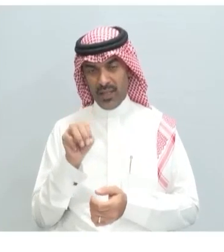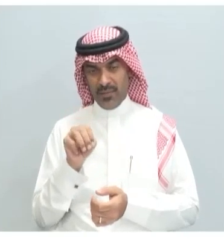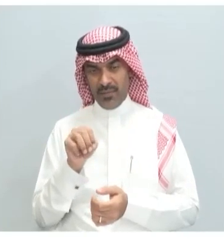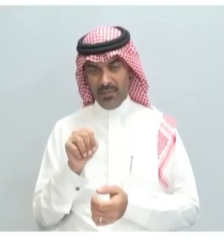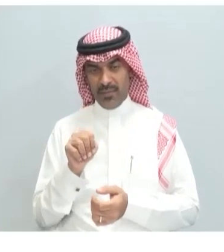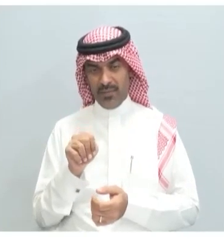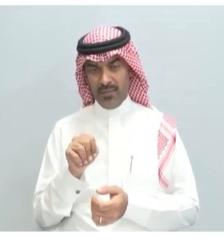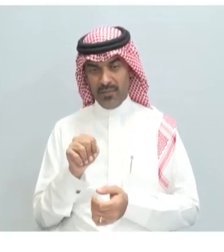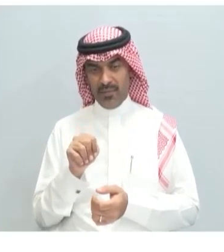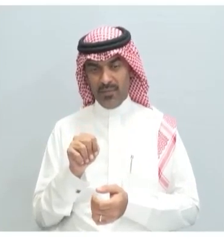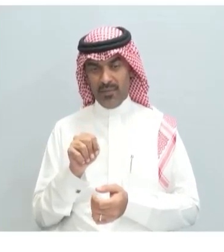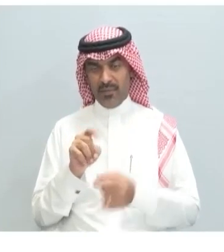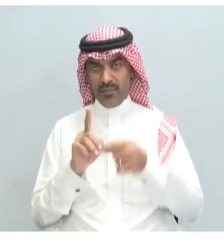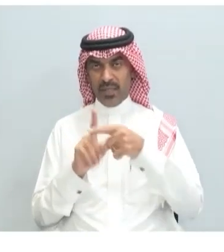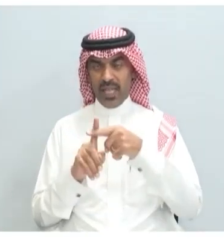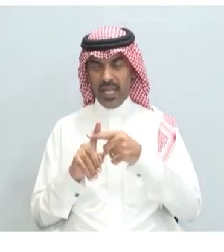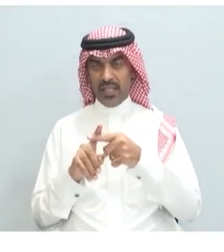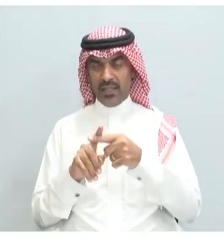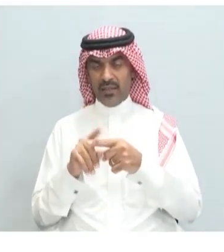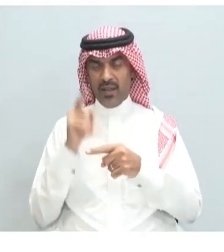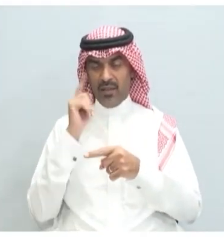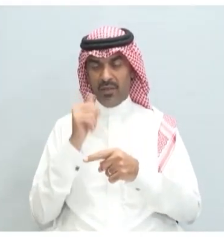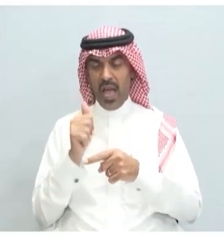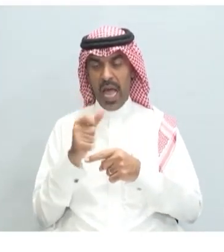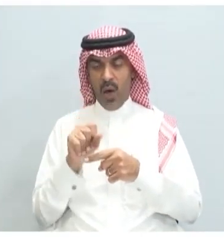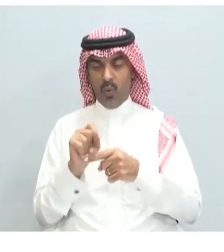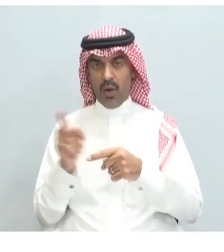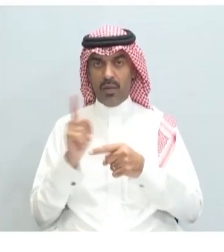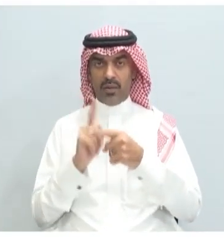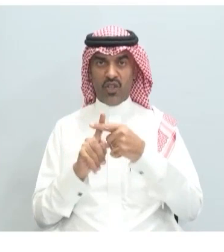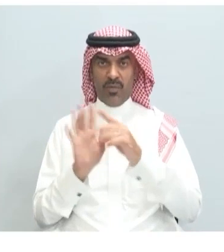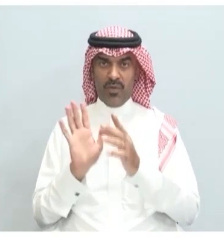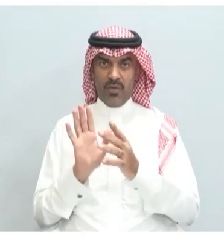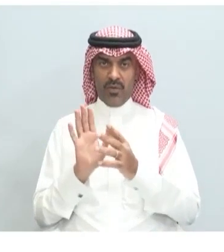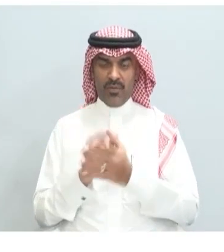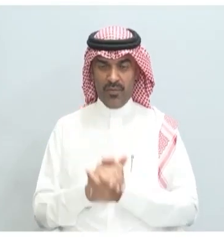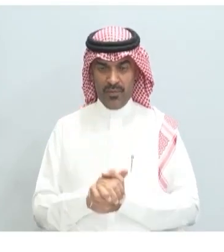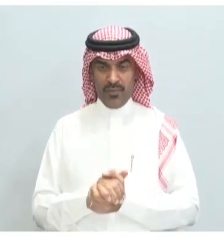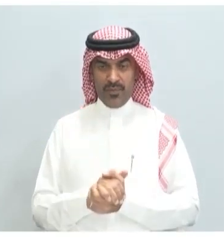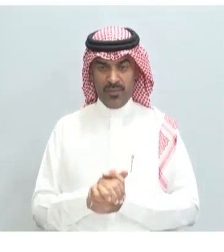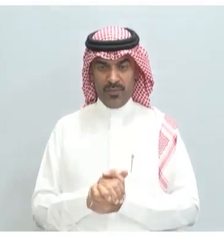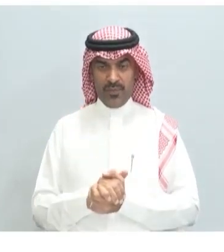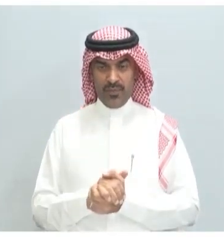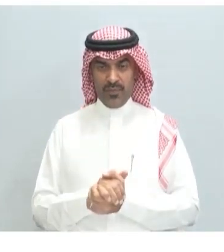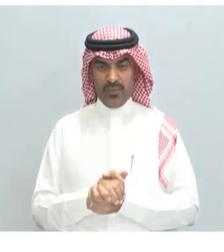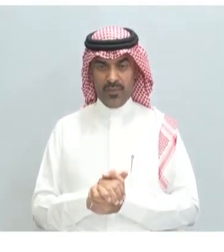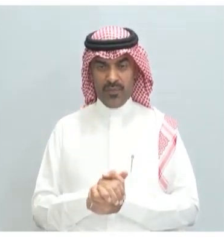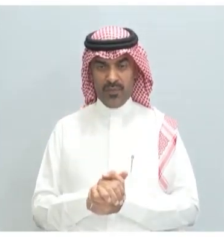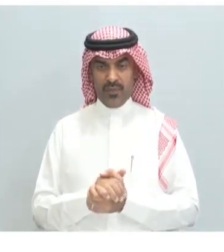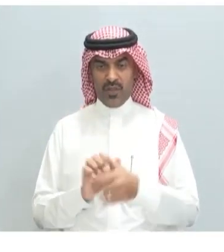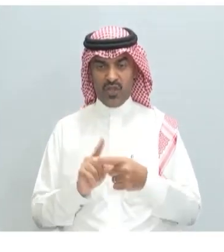او او الاو هذه دائما معناها ايش معناها جمع ك بهذه الصوره